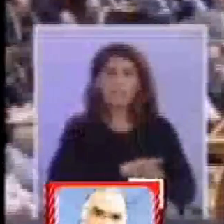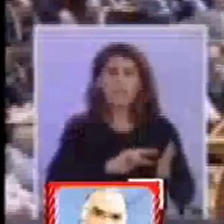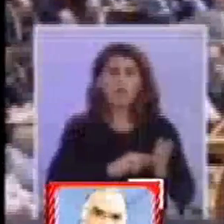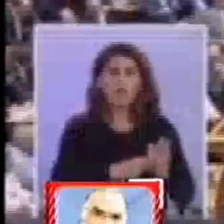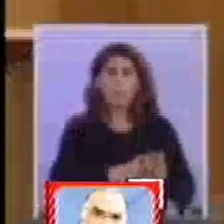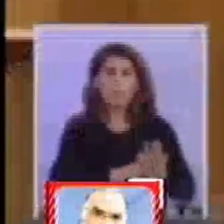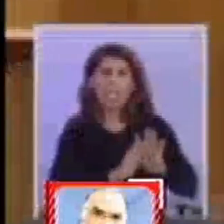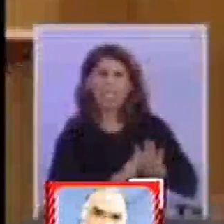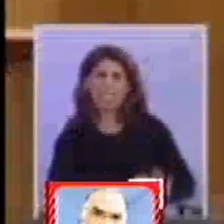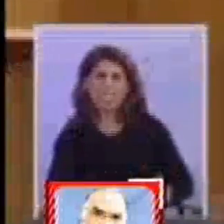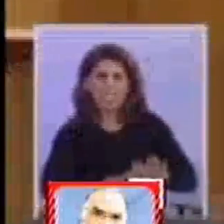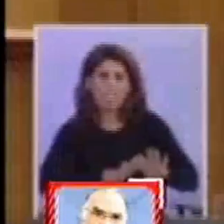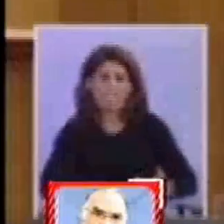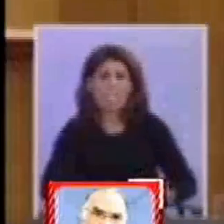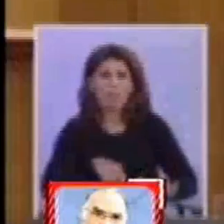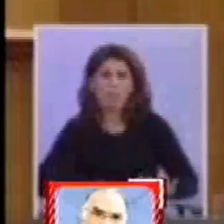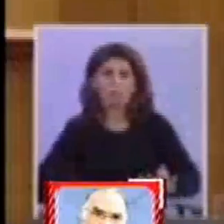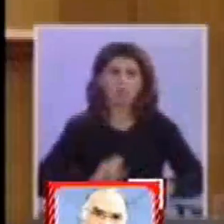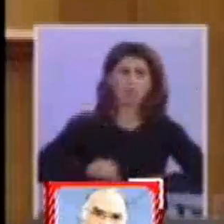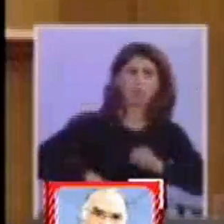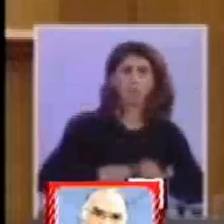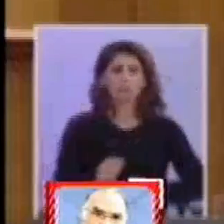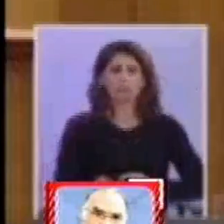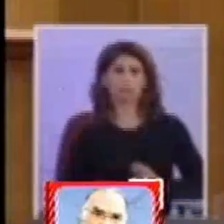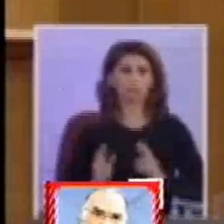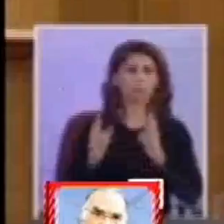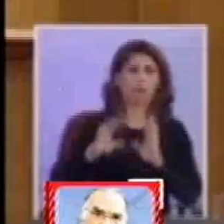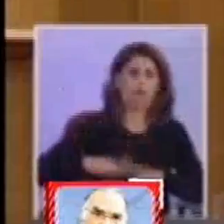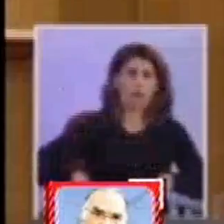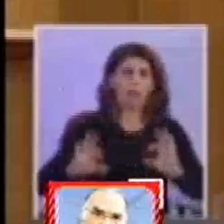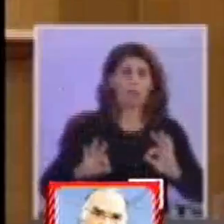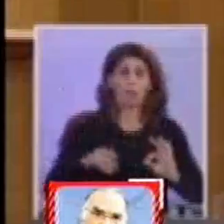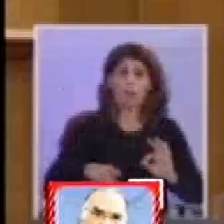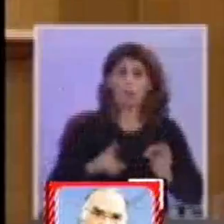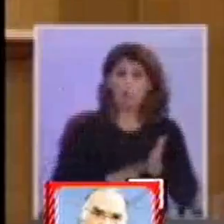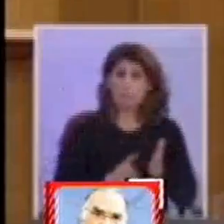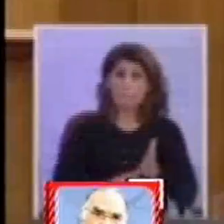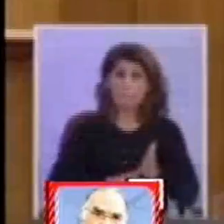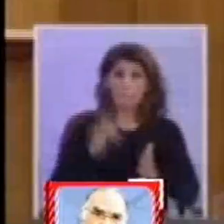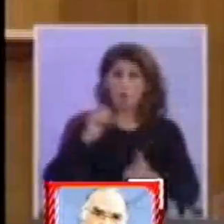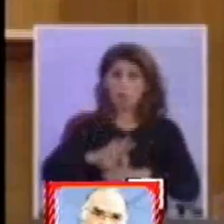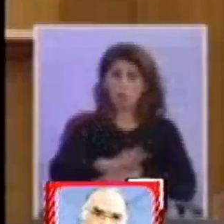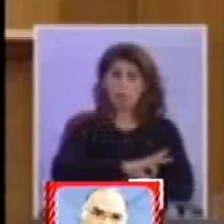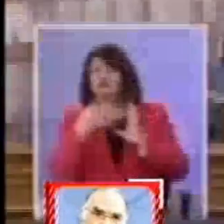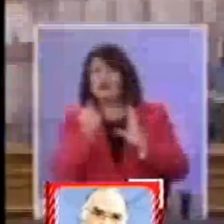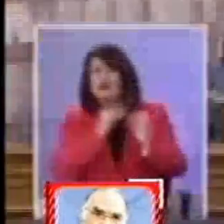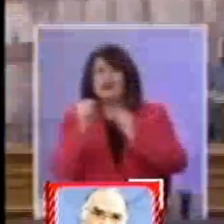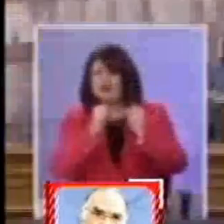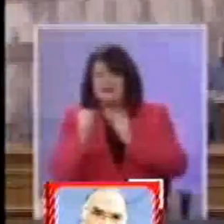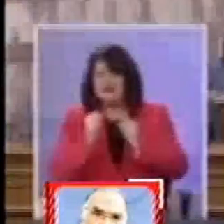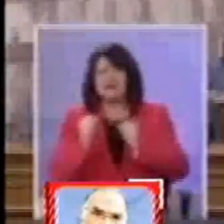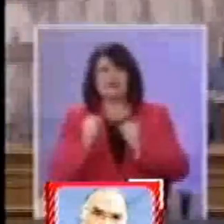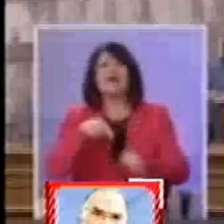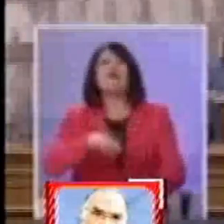έχετε δεν θα έχετε πρόβλημα δηλαδή, αλλά θεωρείτε ότι... Ναι, δεν πιστεύω. Σας λέω, είναι μεγάλες οι ευθύνες τώρα. Μάλιστα. Τώρα